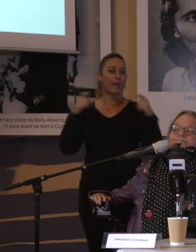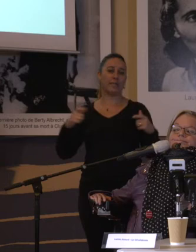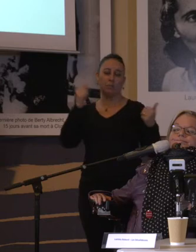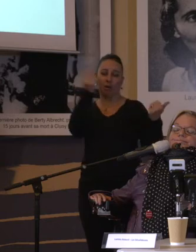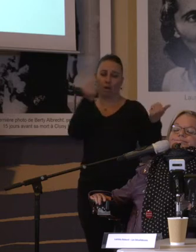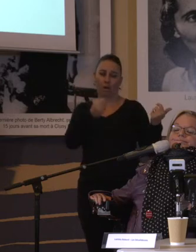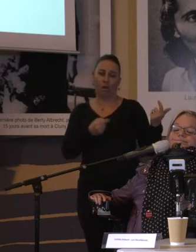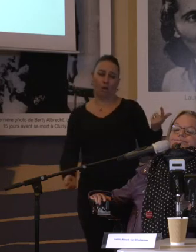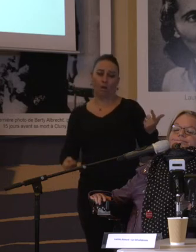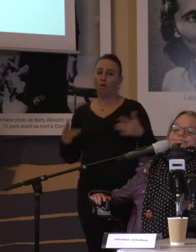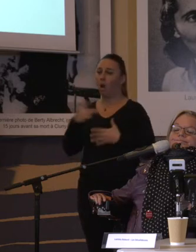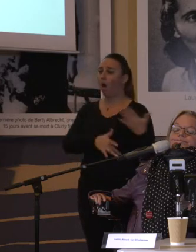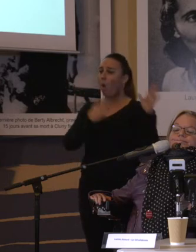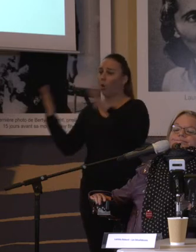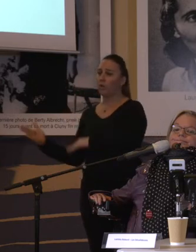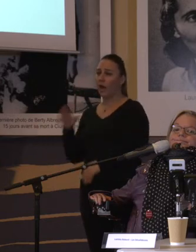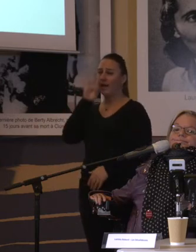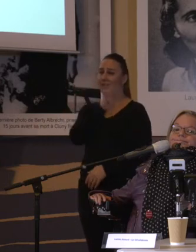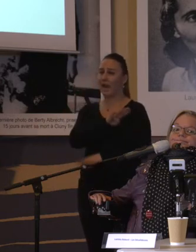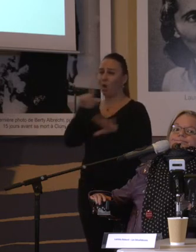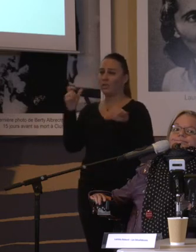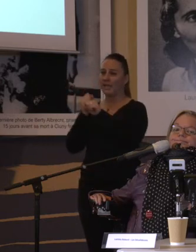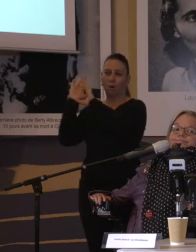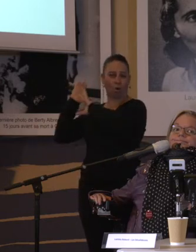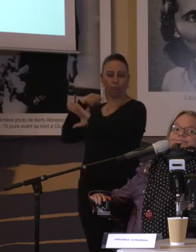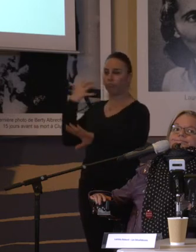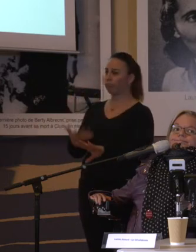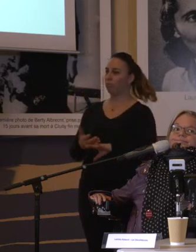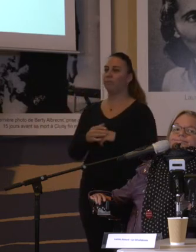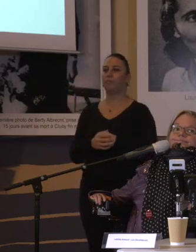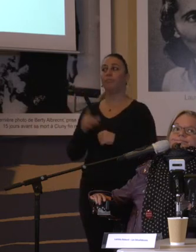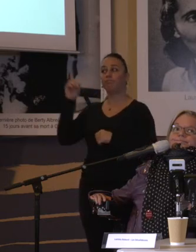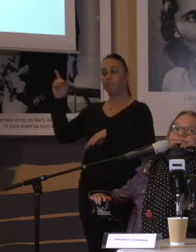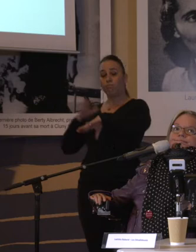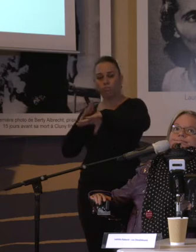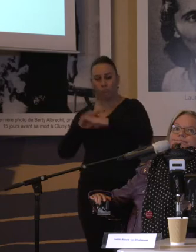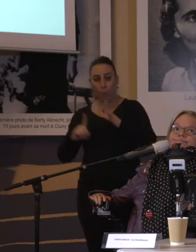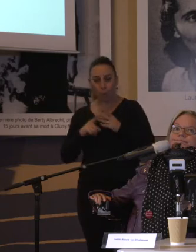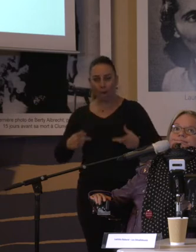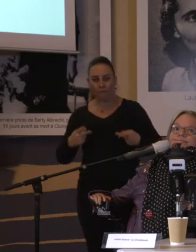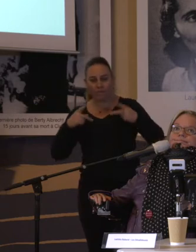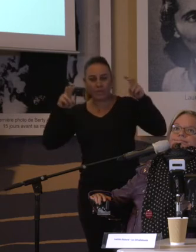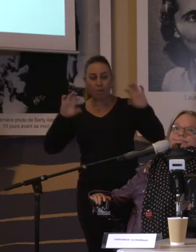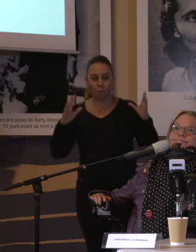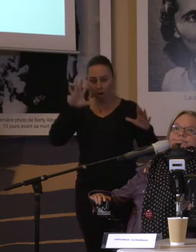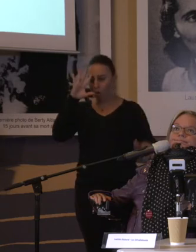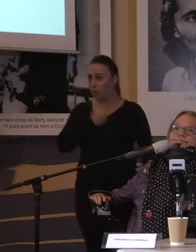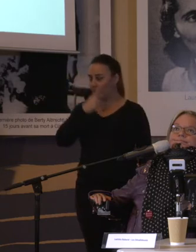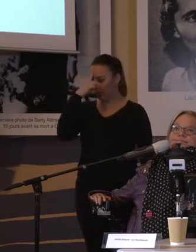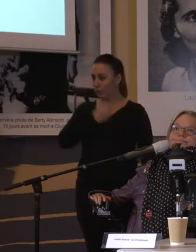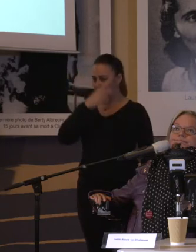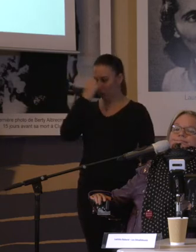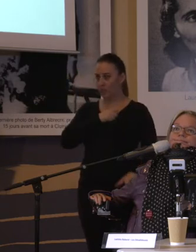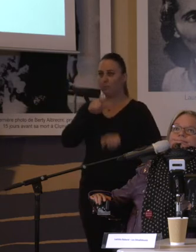et les retards depuis 47 ans. Il s'inquiète aussi du droit à la vie à cause des nombreux suicides de personnes